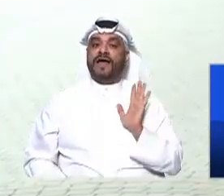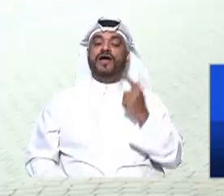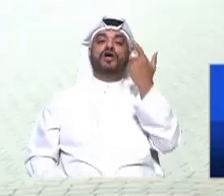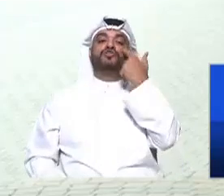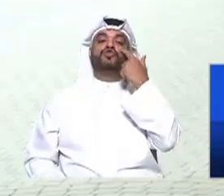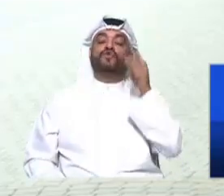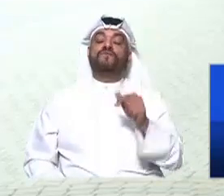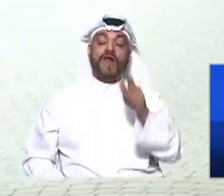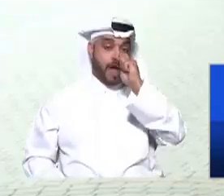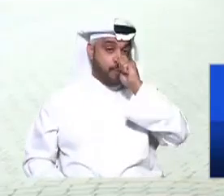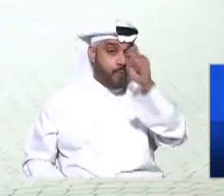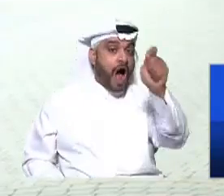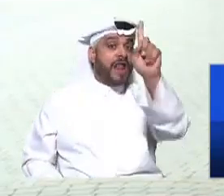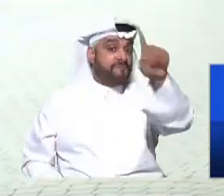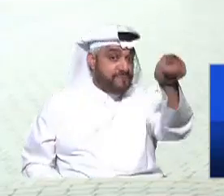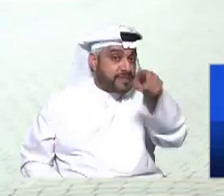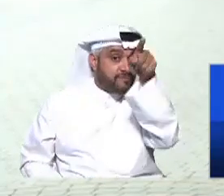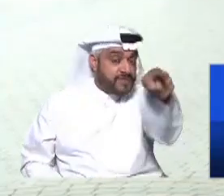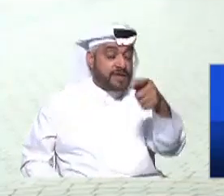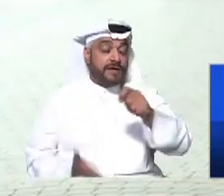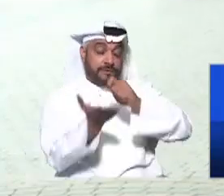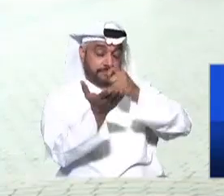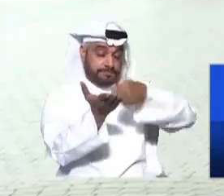وقمنا بتحرير بعض المخالفات